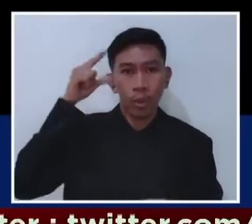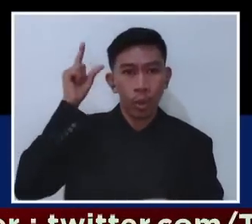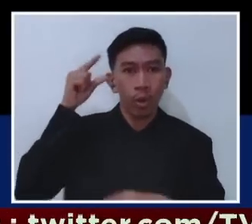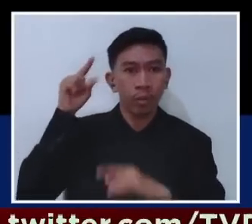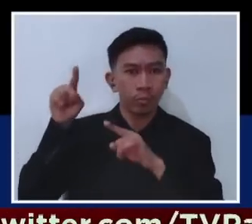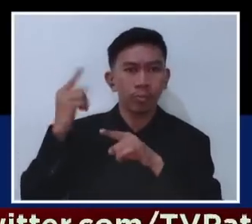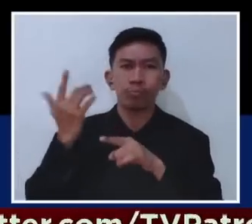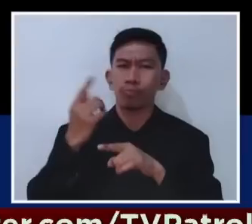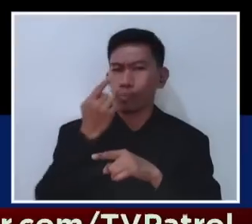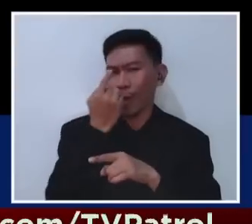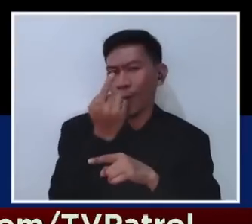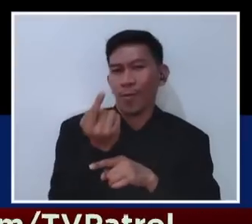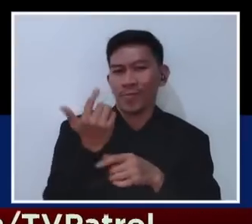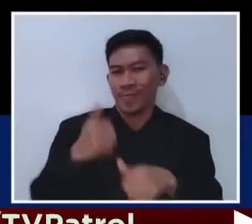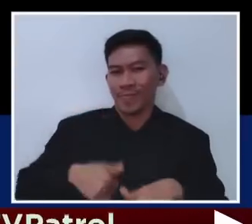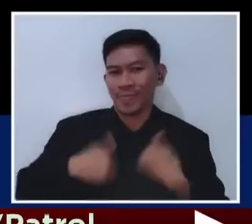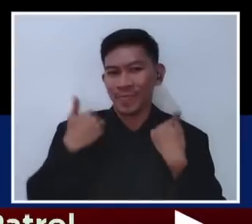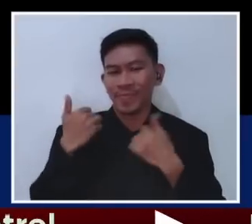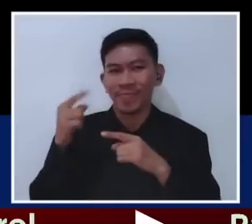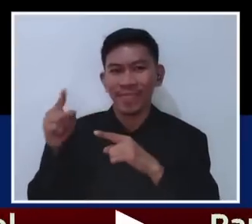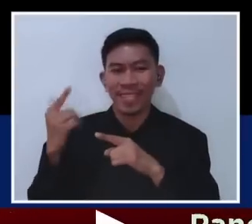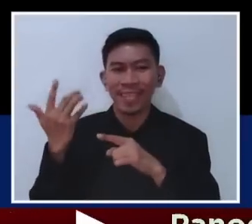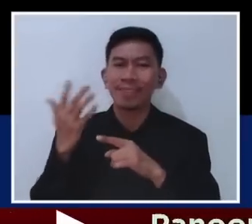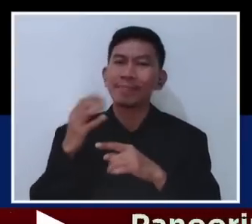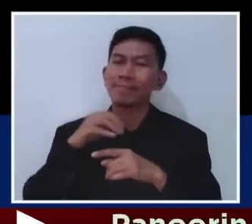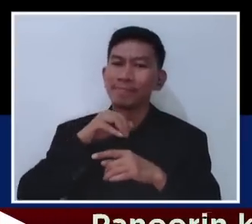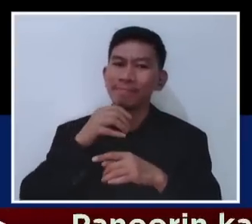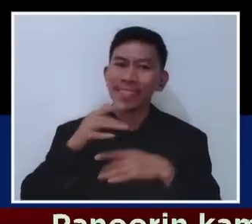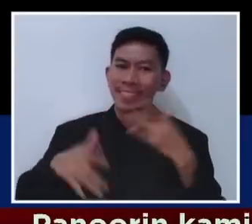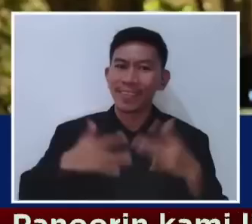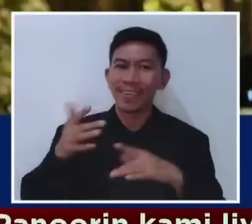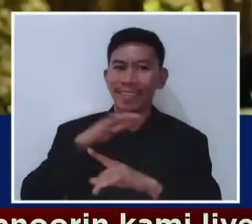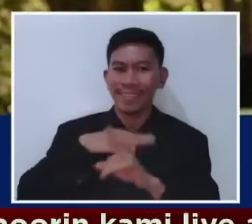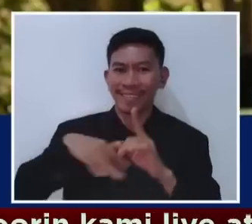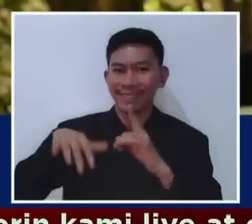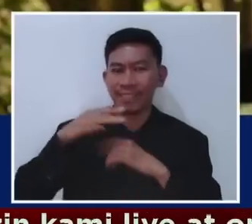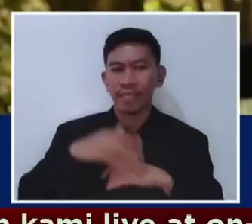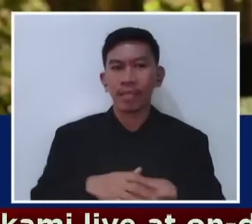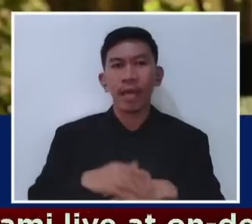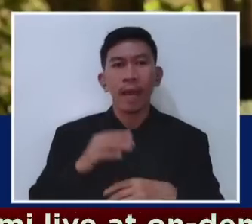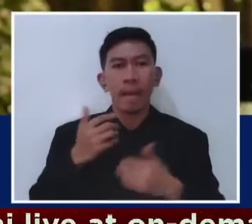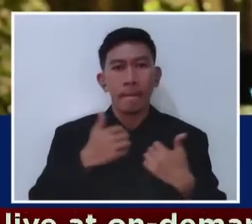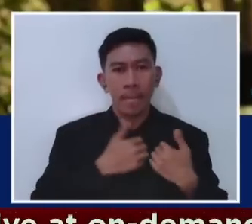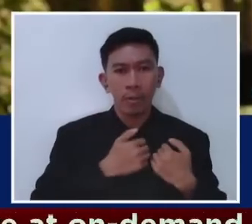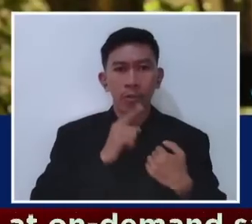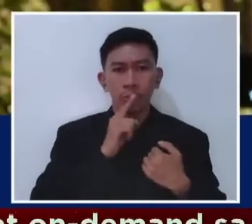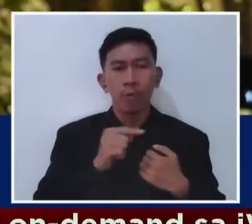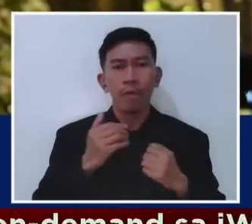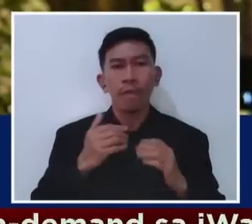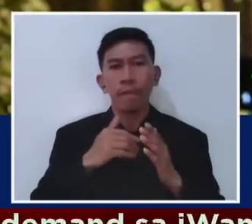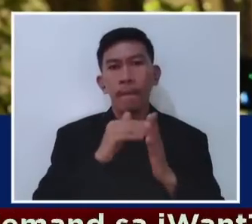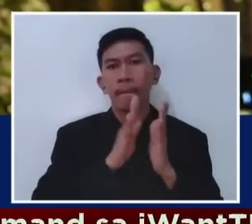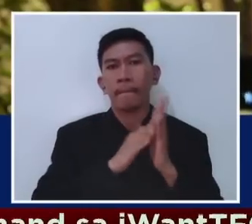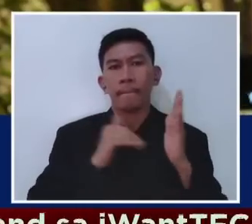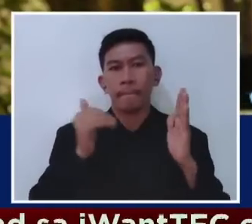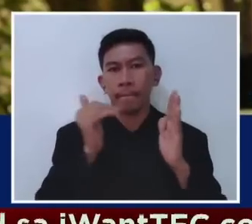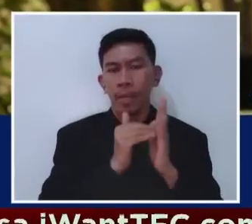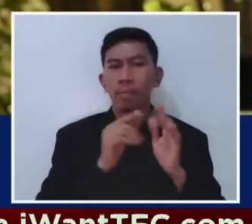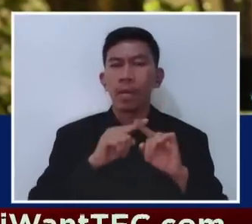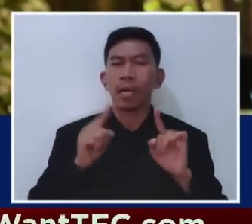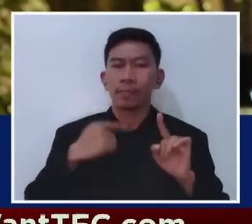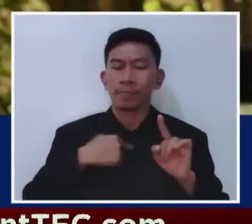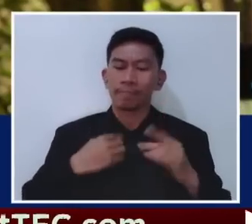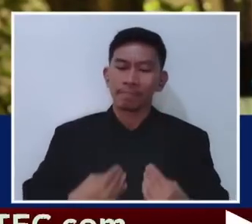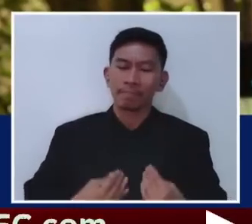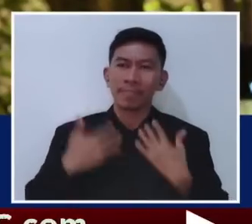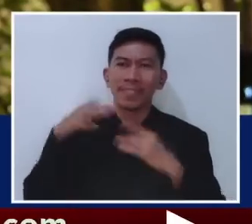bagong environment. My boyfriend lives in Switzerland, so but I am definitely inspired kasi bago yung environment. I'm experience, like I said